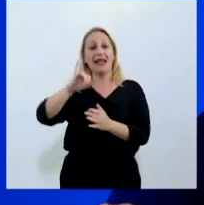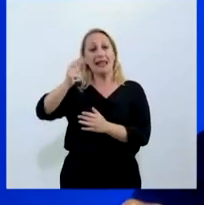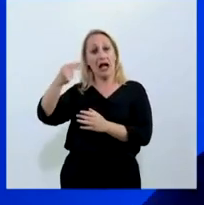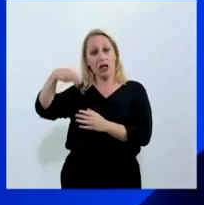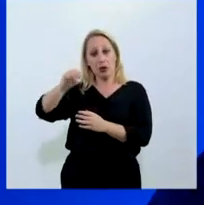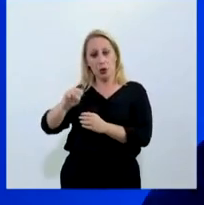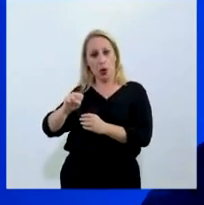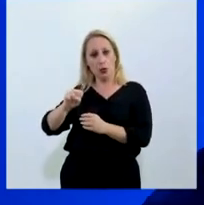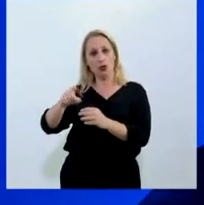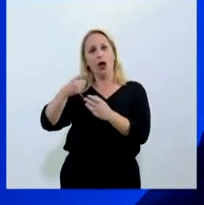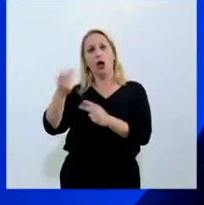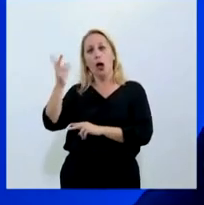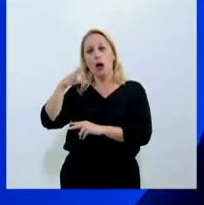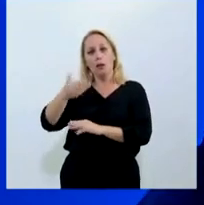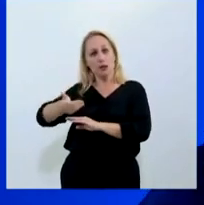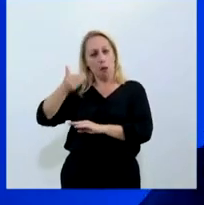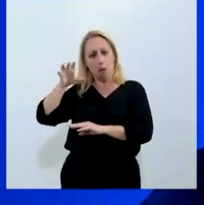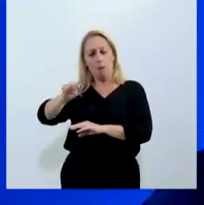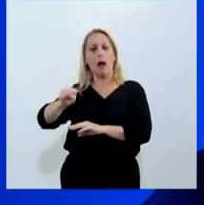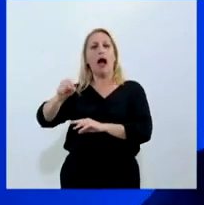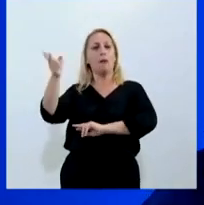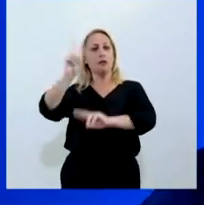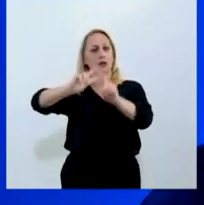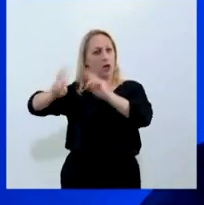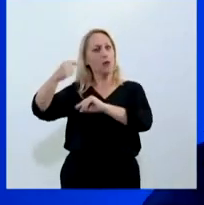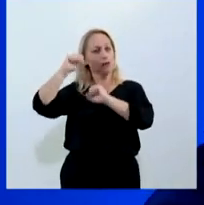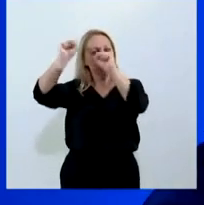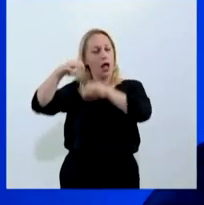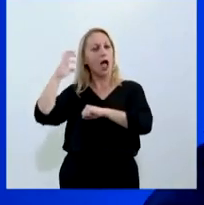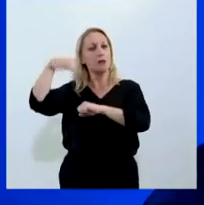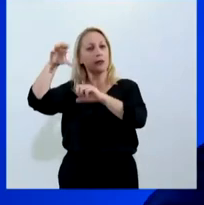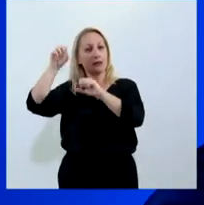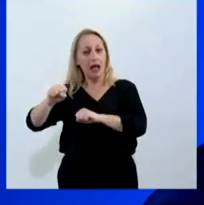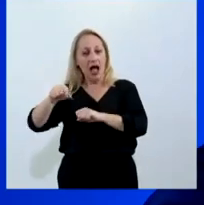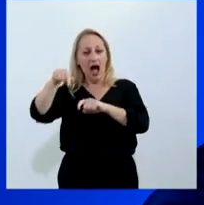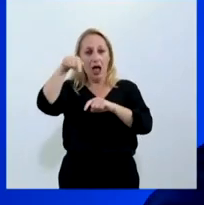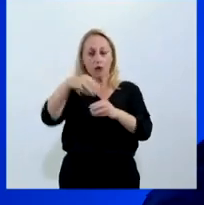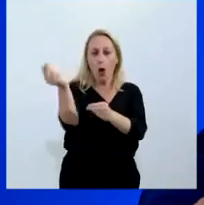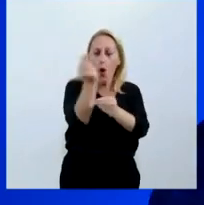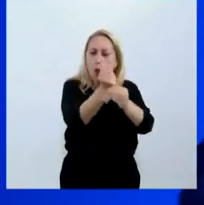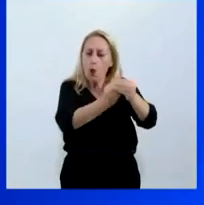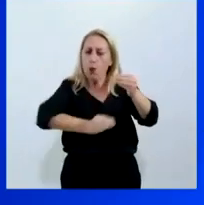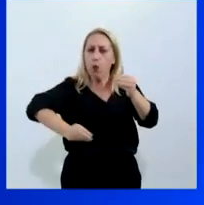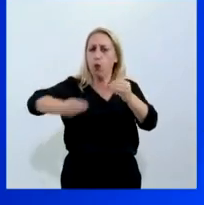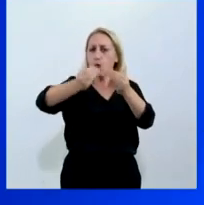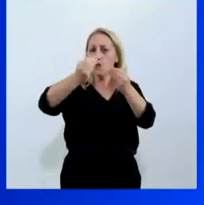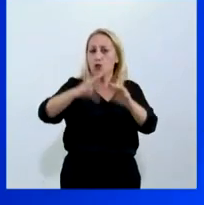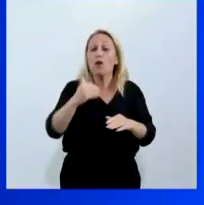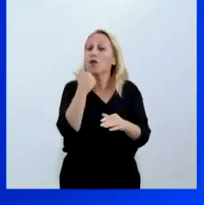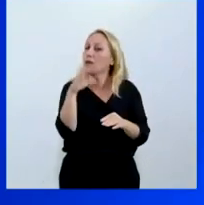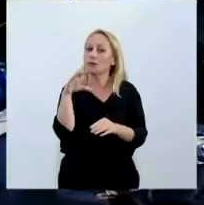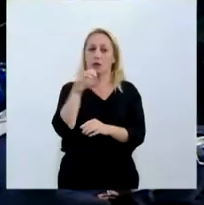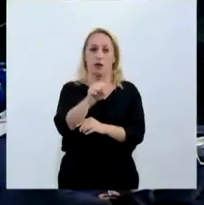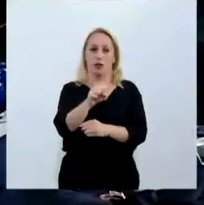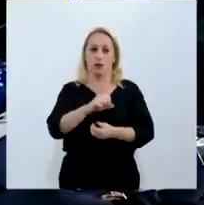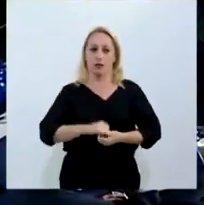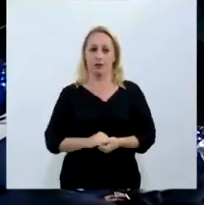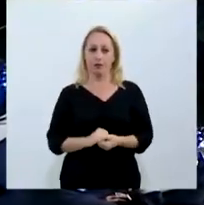προβλέψουμε. Και ιανό προέβλεψαν ουσιαστικά οι μετεωρολόγοι. Αλλά αυτό δεν ήταν ιανός, ήταν κάτι πολύ χειρότερο.